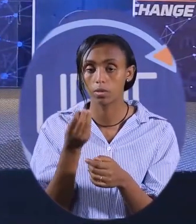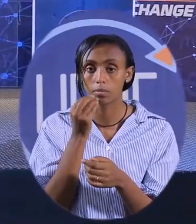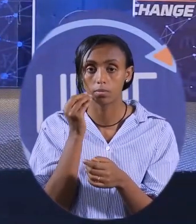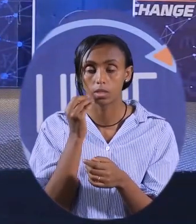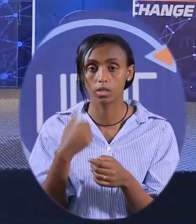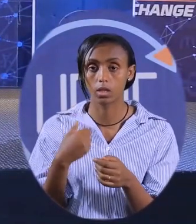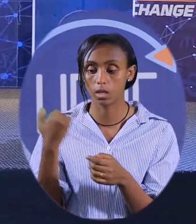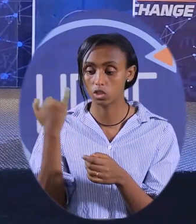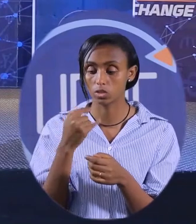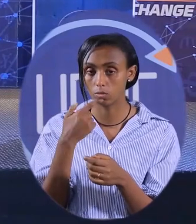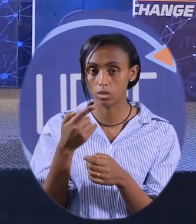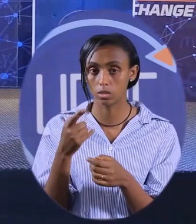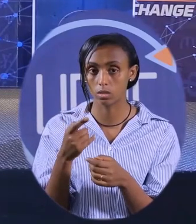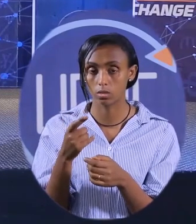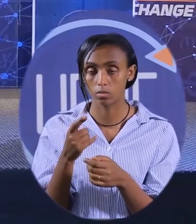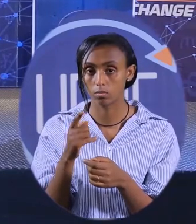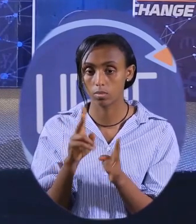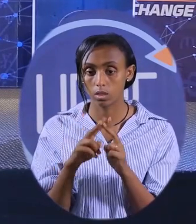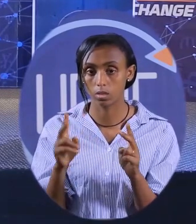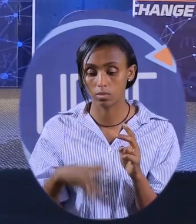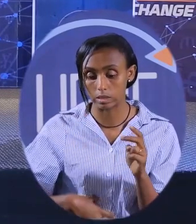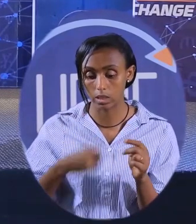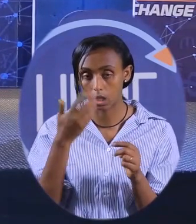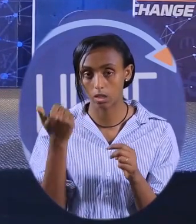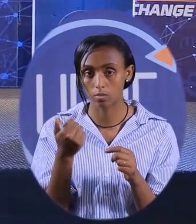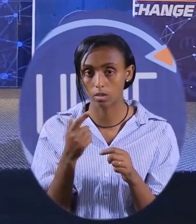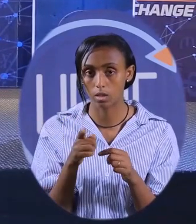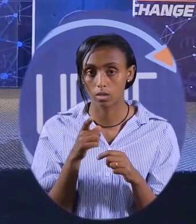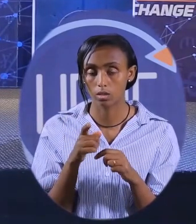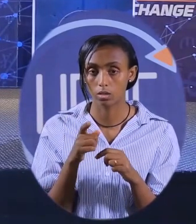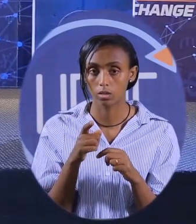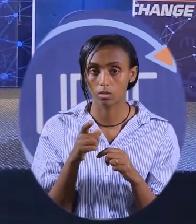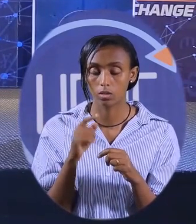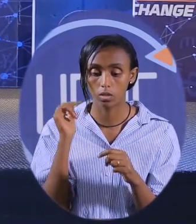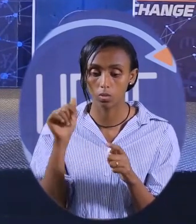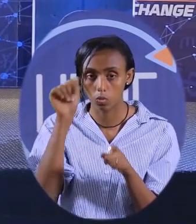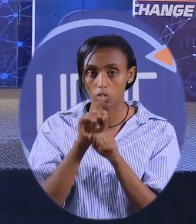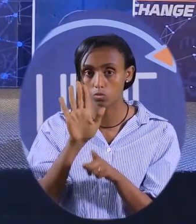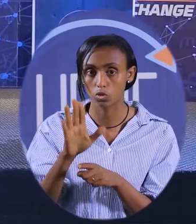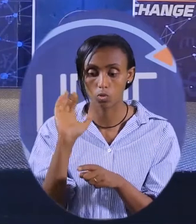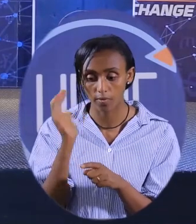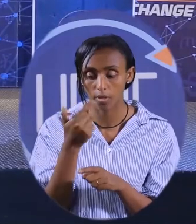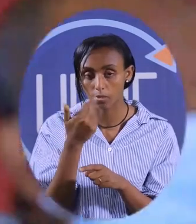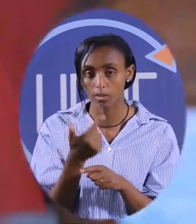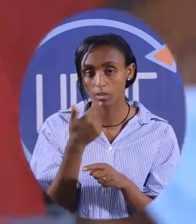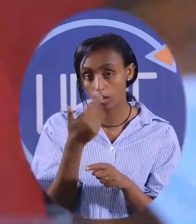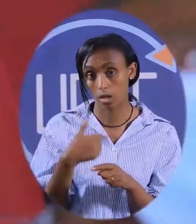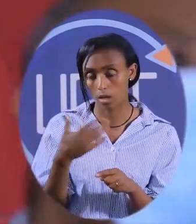እኔ ቀጠን ብዬ ስለያየ ሁሌ እንትንትል ነበረ፣ ቅር ይላታል። ምናለ አንተ እንደውም ድሞች ትንሽ ወፈር ብትል